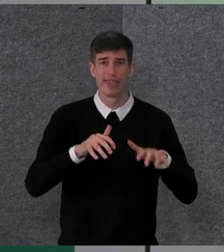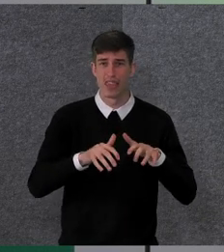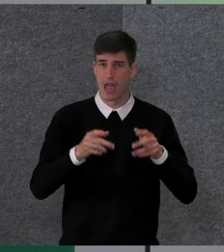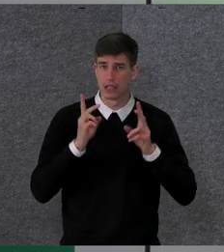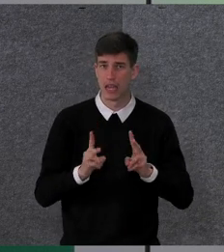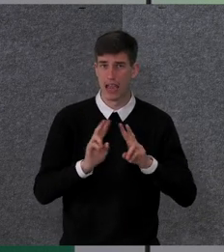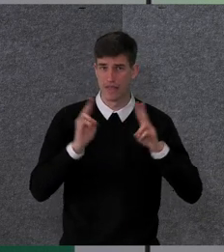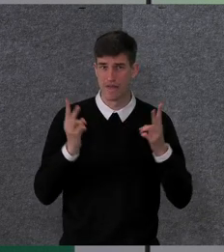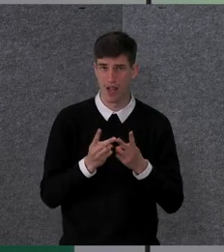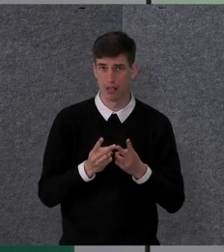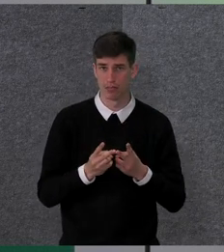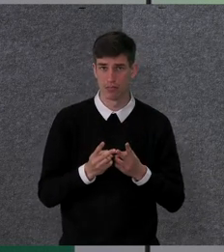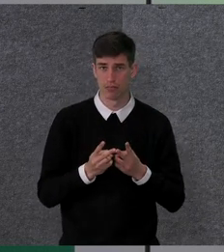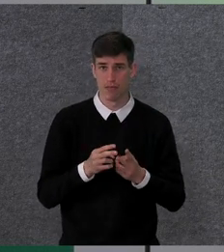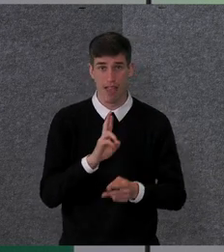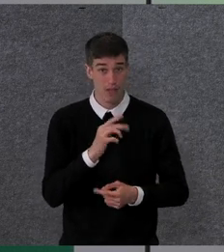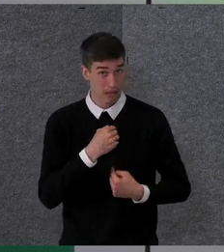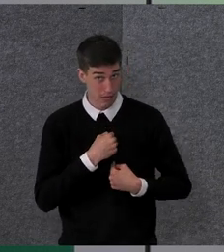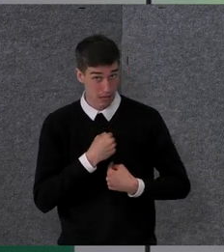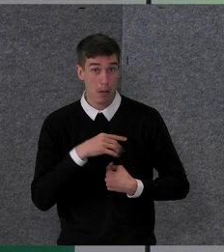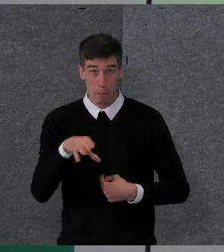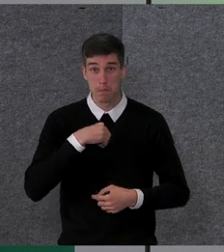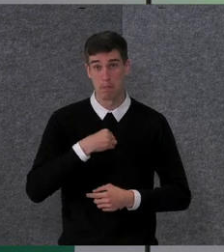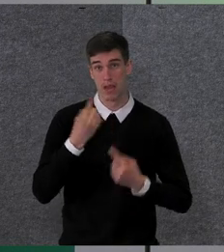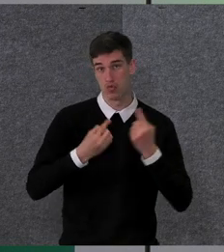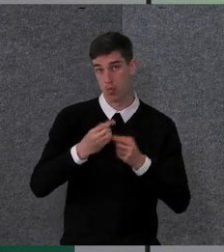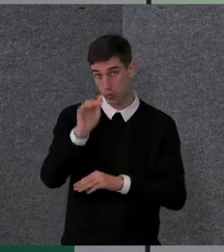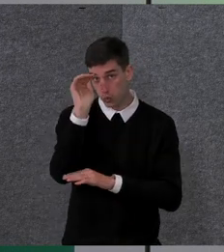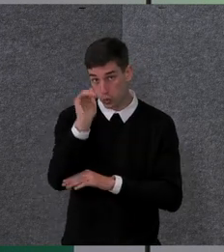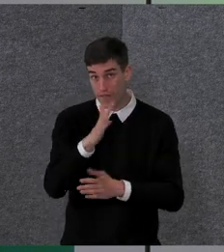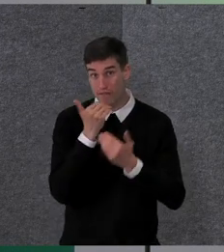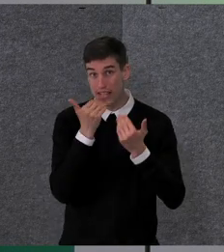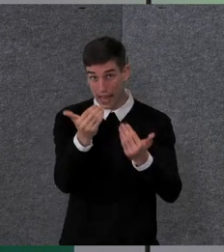Welt. Also wer, wenn nicht wir, mit grüner Zukunft? Vielen Dank.